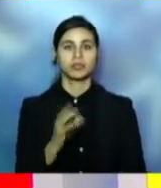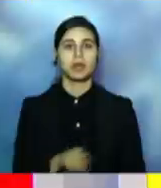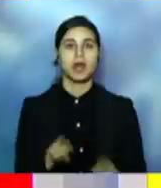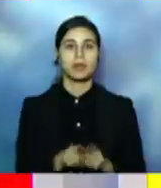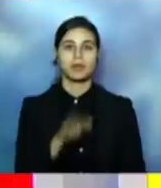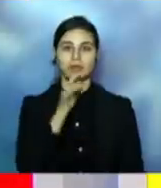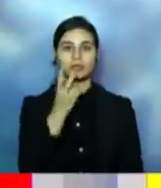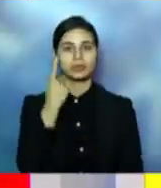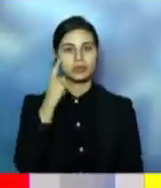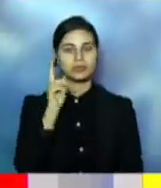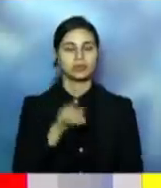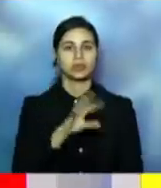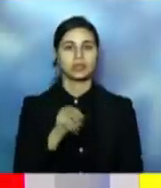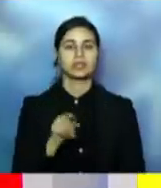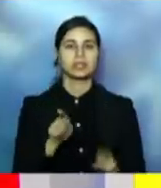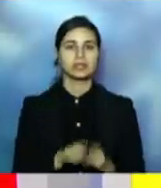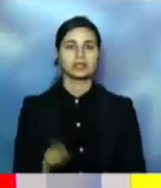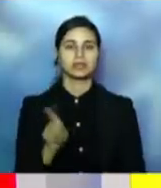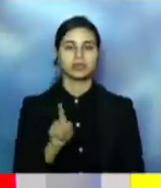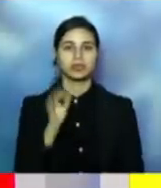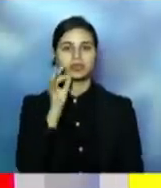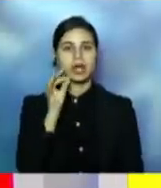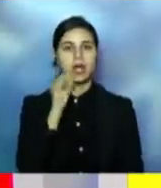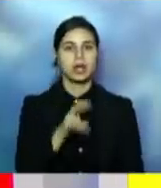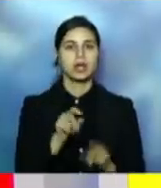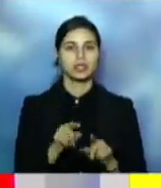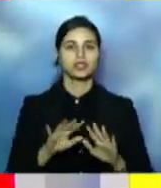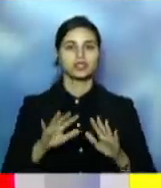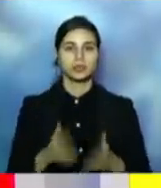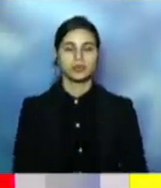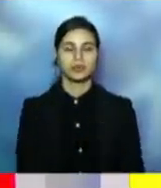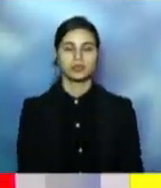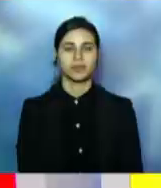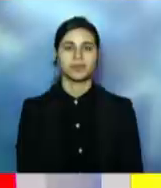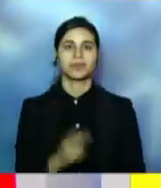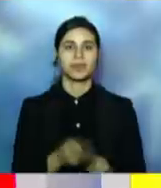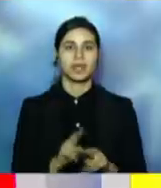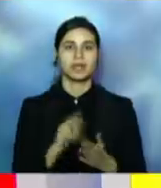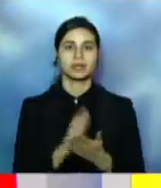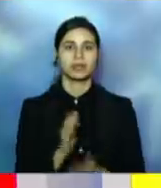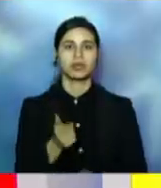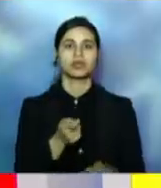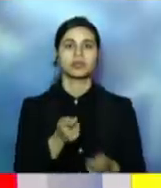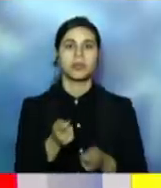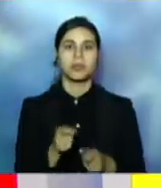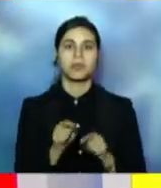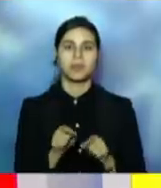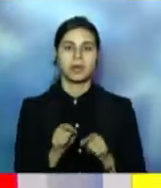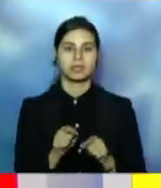ამავე დროს გავითვალისწინოთ ისიც, რომ შაქრიანი დიაბეტის შემთხვევაში ეს არის როგორც მართვის